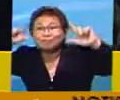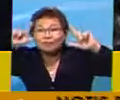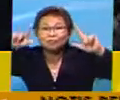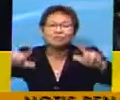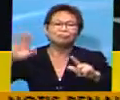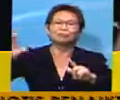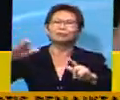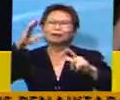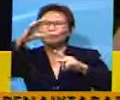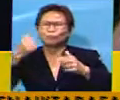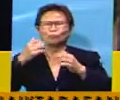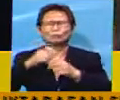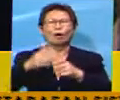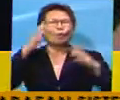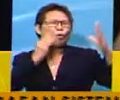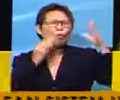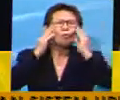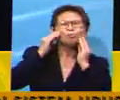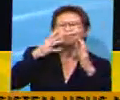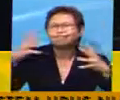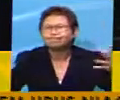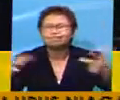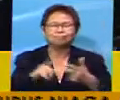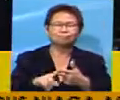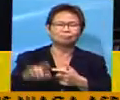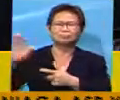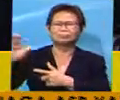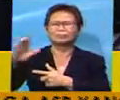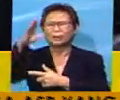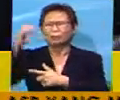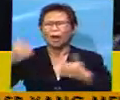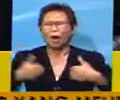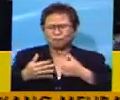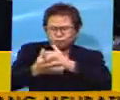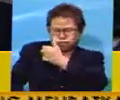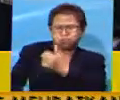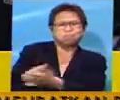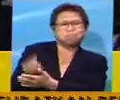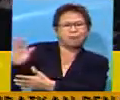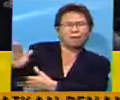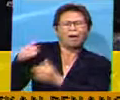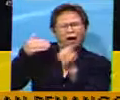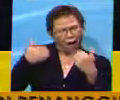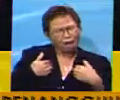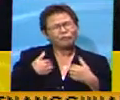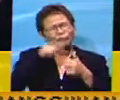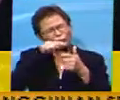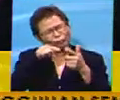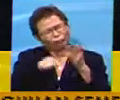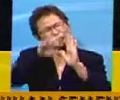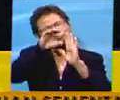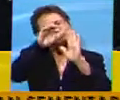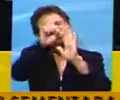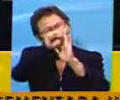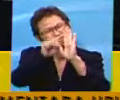great experience you know maybe companies in Fortune 500 I don't know you know so There will be certain criteria Which